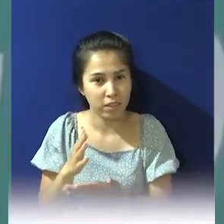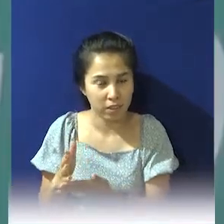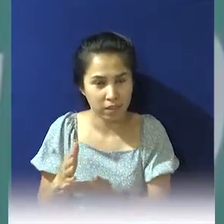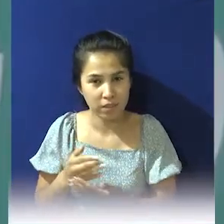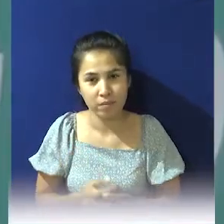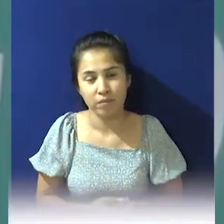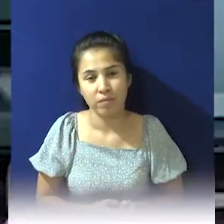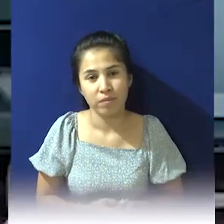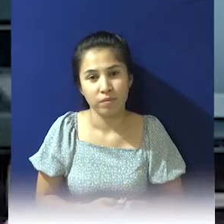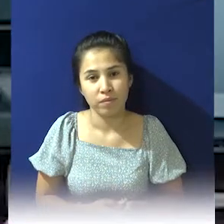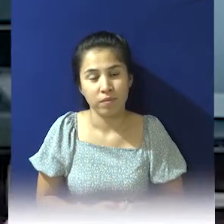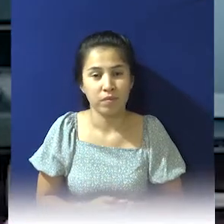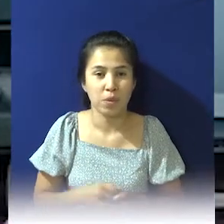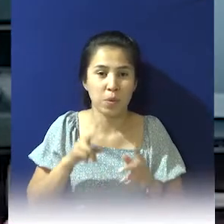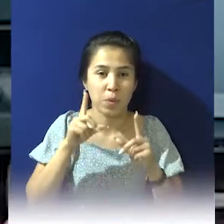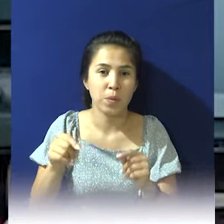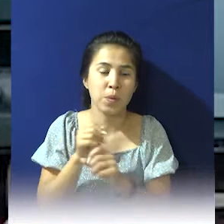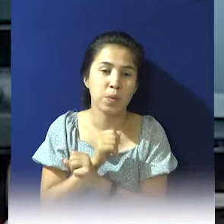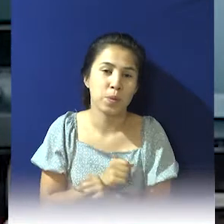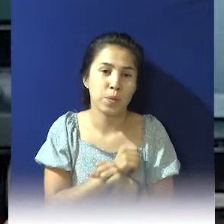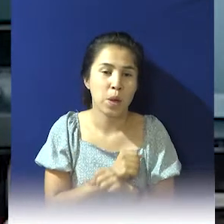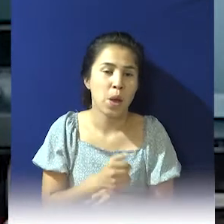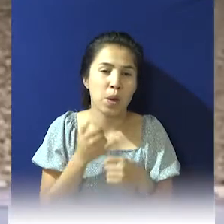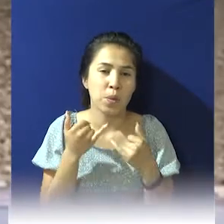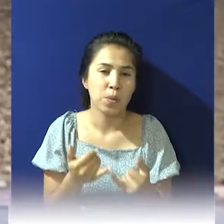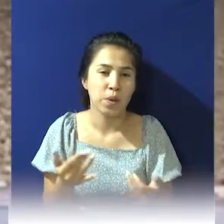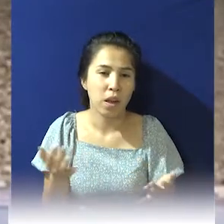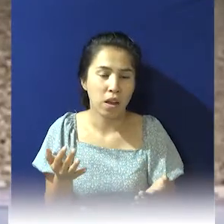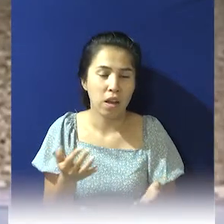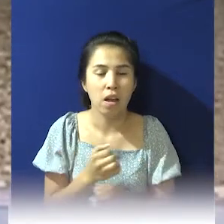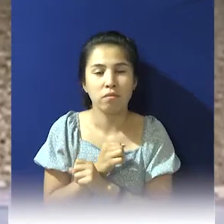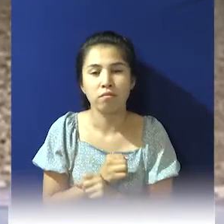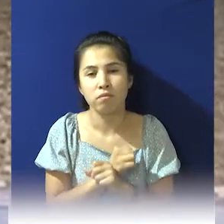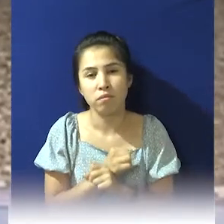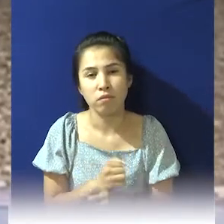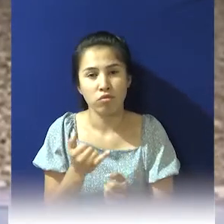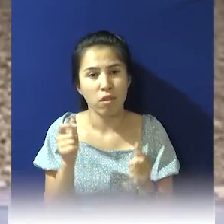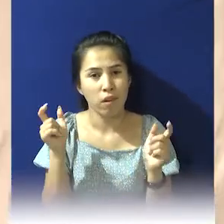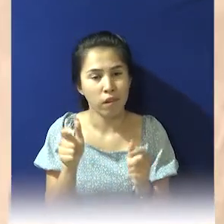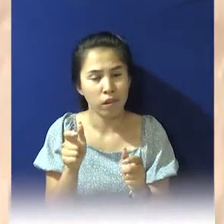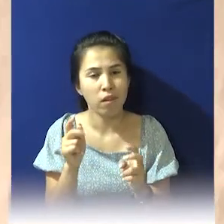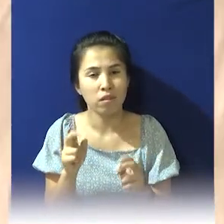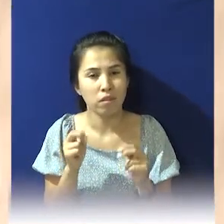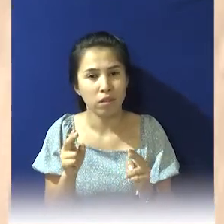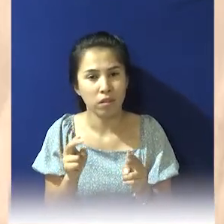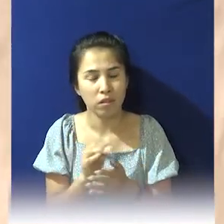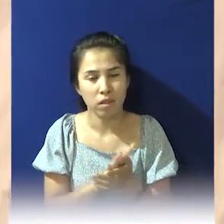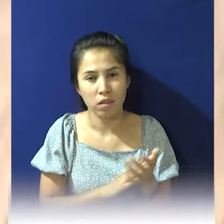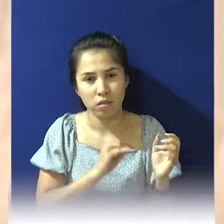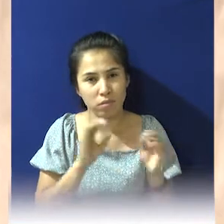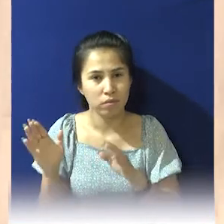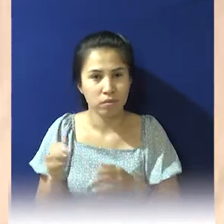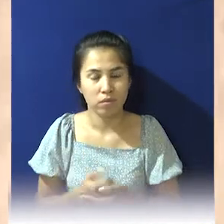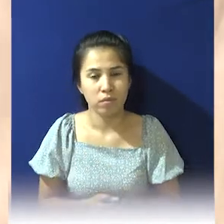компания «Астықтранс» налажена поставка зерновых грузов в страны Средней Азии, Ближнего и Дальнего Востока, а также Европы.